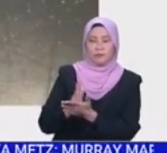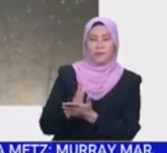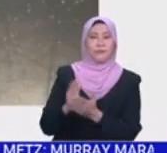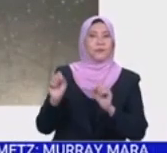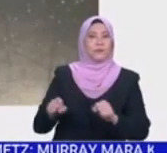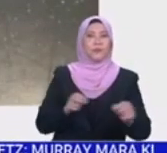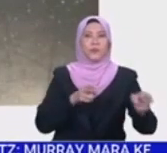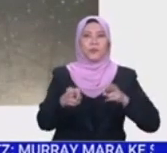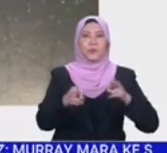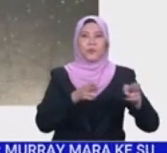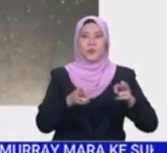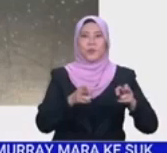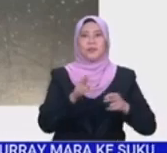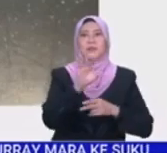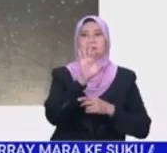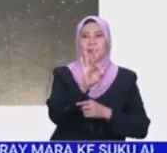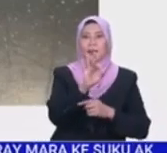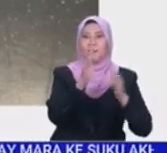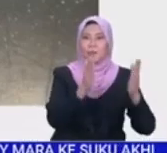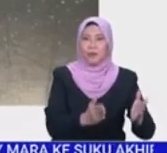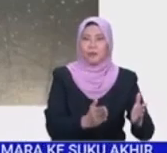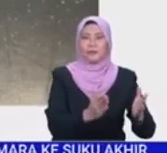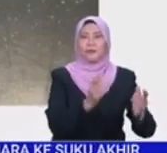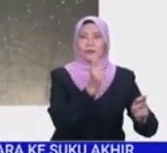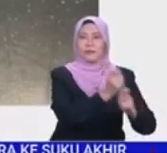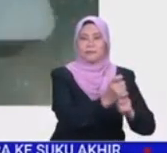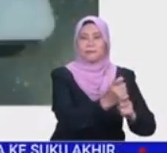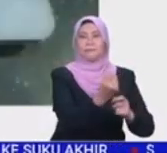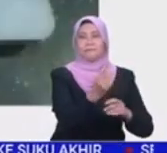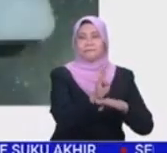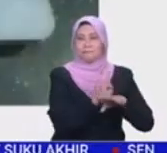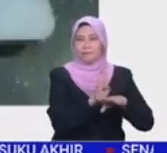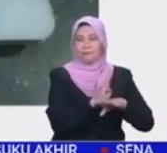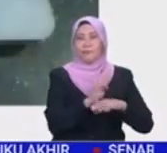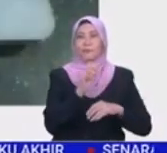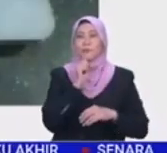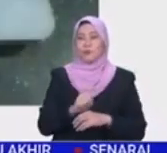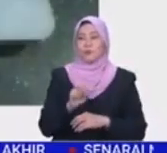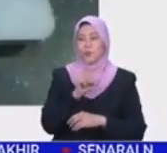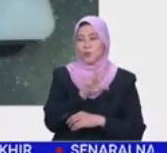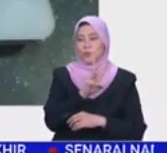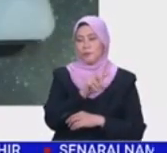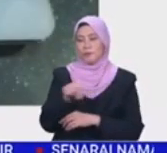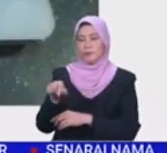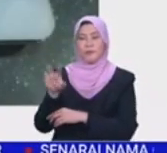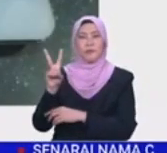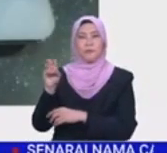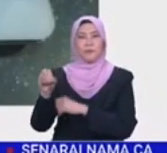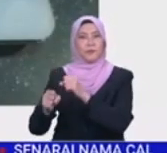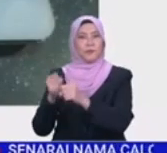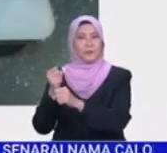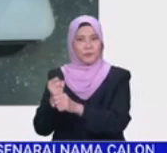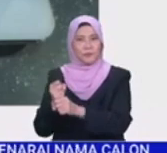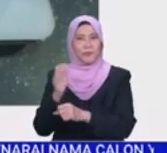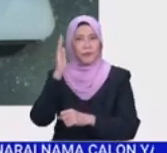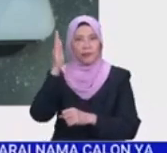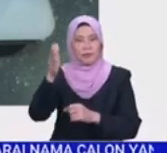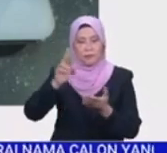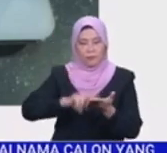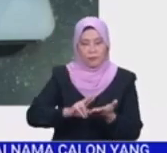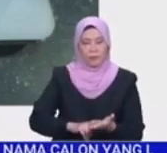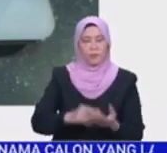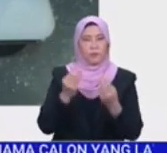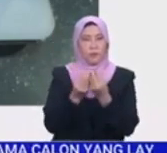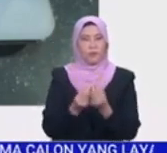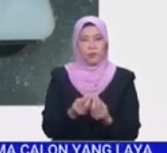ejen menguruskan 9 pelanggan tetap. Semua suspek yang berusia 26 hingga 60 tahun itu akan merekodkan